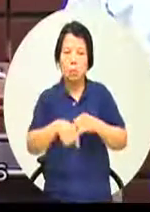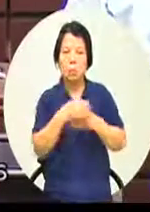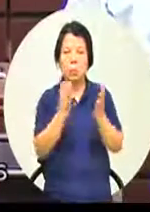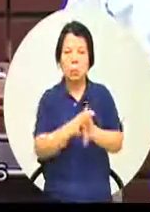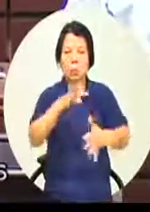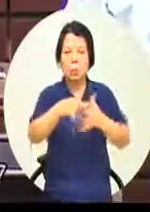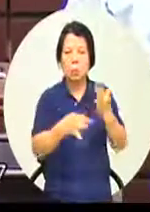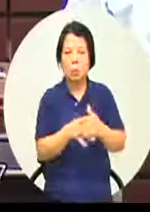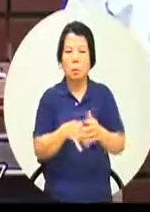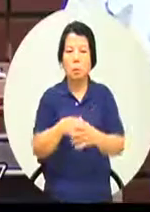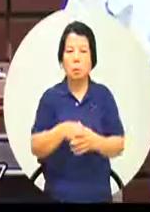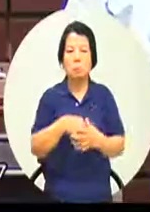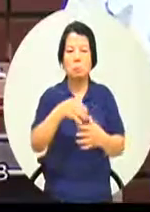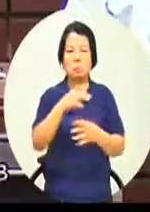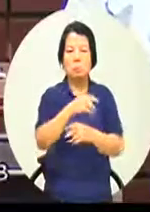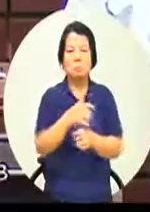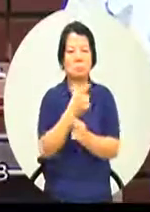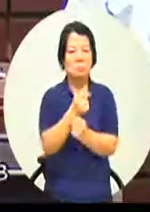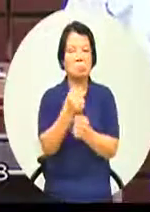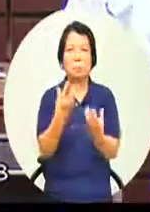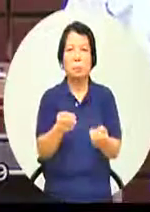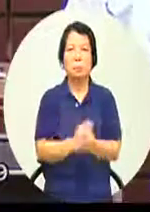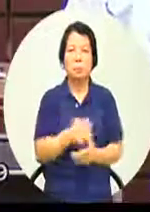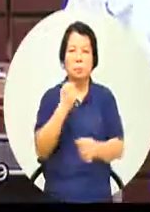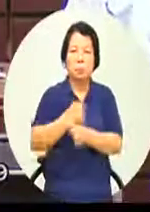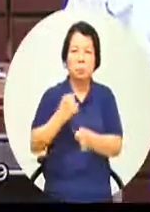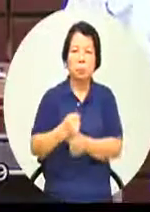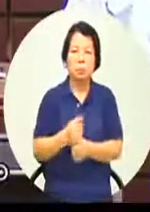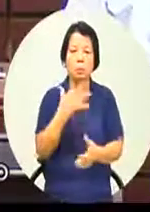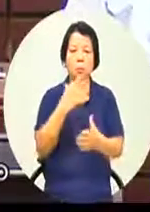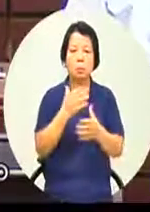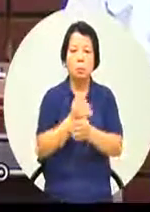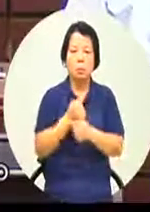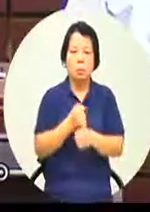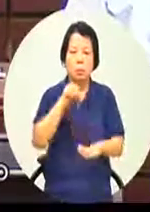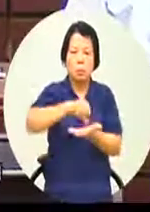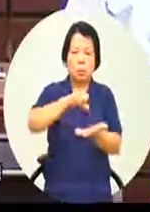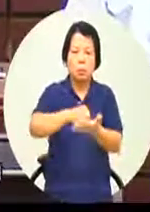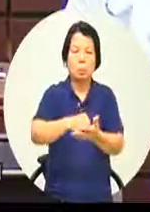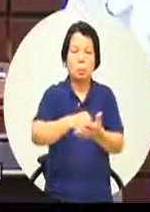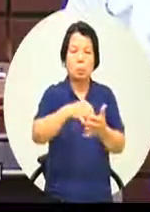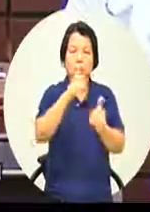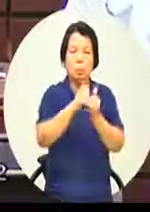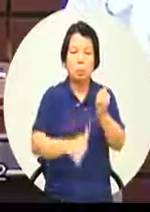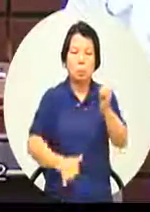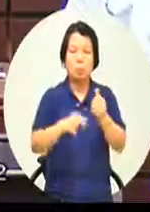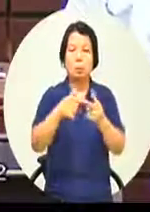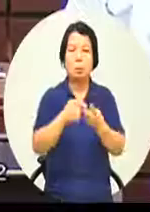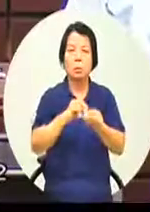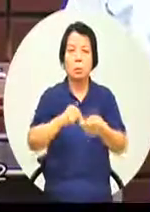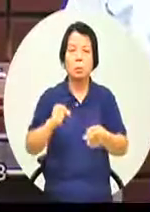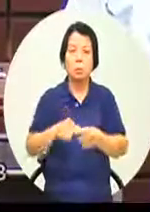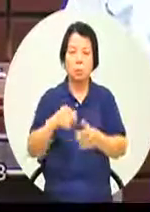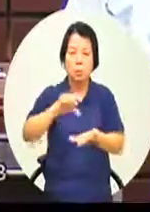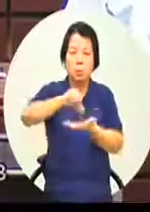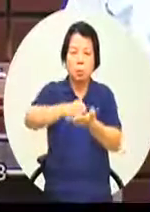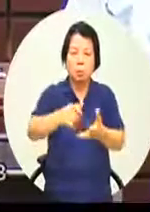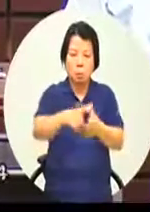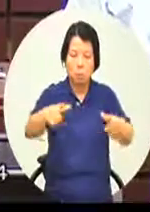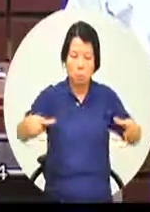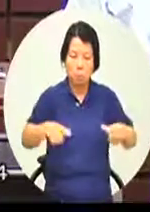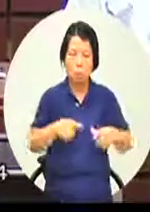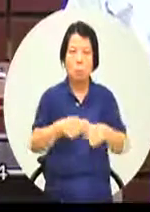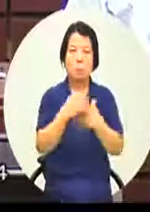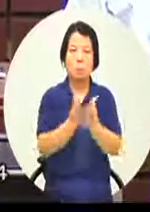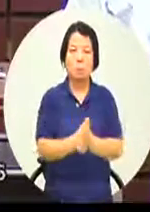那么好的情况之下，我们所做的生产履历，包括我们的有机认证面积，然后加起来的总数